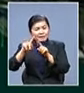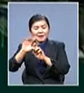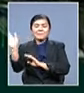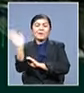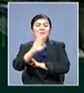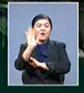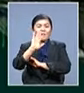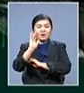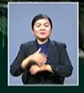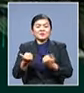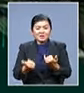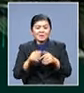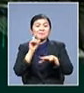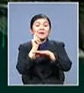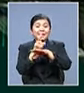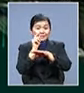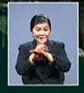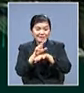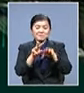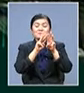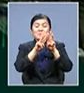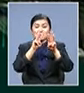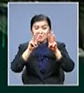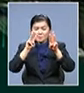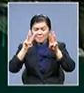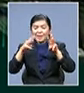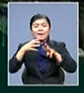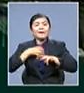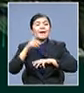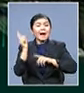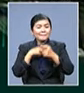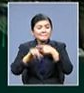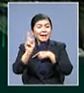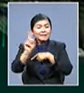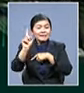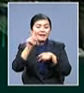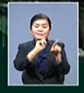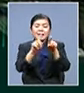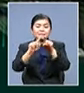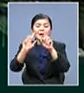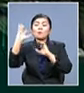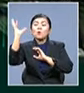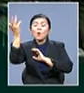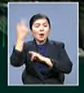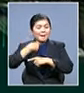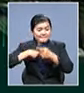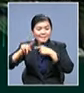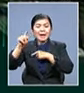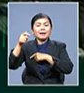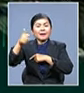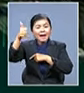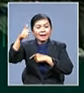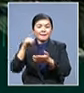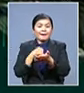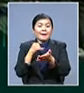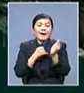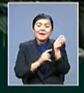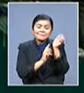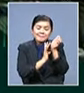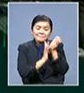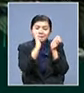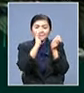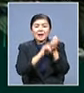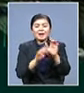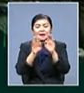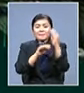นี้ที่มีอินเทอร์เน็ตแล้วก็ GoogleStreet Viewอยากจะไปเที่ยวชมป่า Amazonหรือว่าที่ไหนๆก็ก็ตามในโลกก็เพียงแค่เปิดมือถือแล้วก็เปิดคอมพิวเตอร์